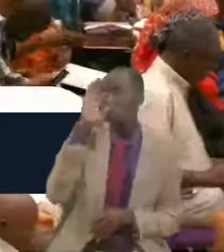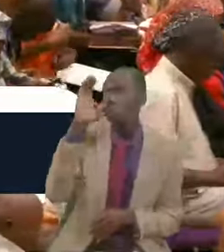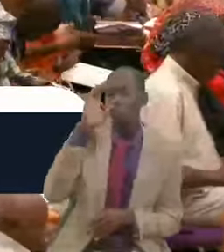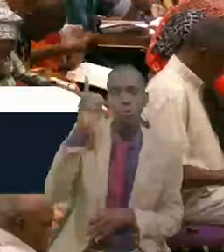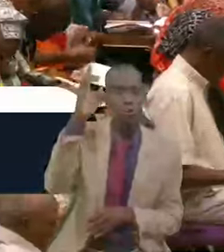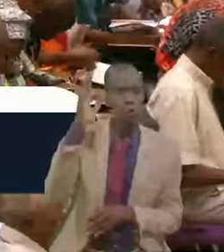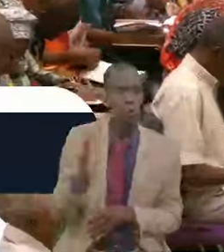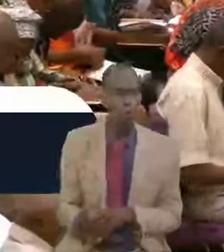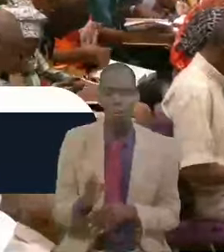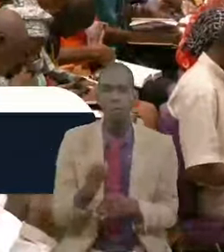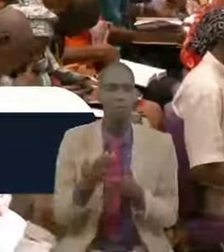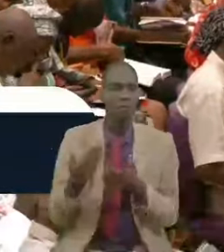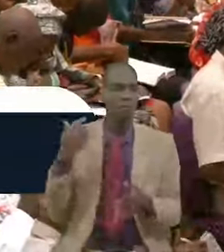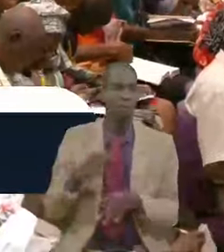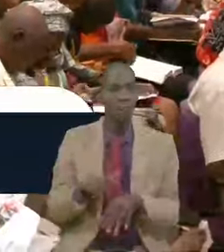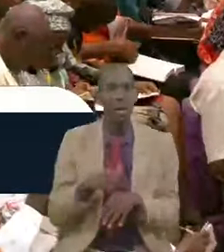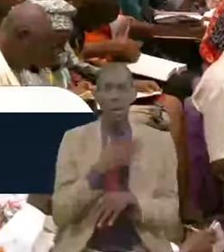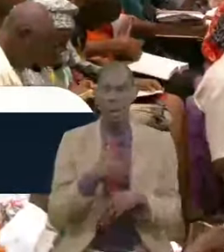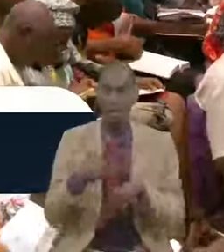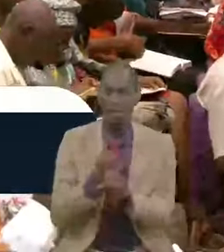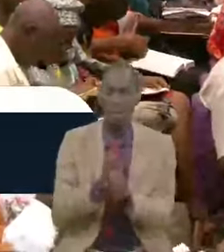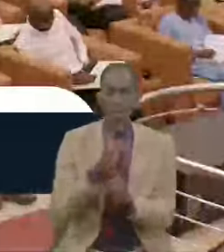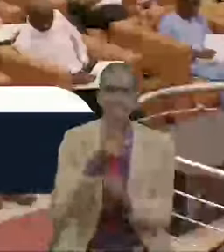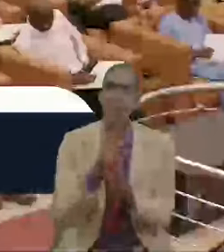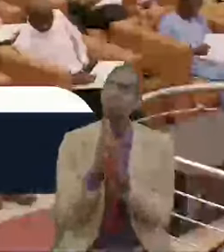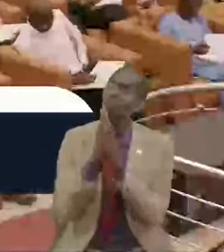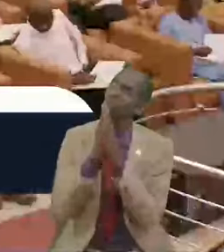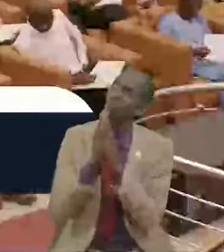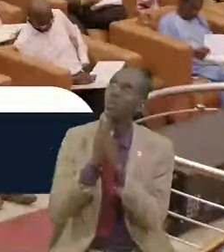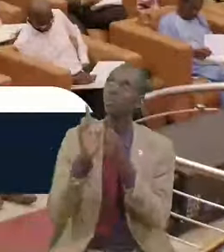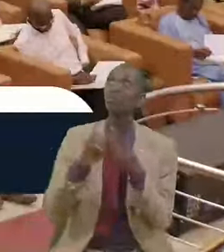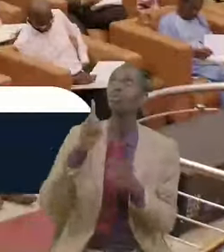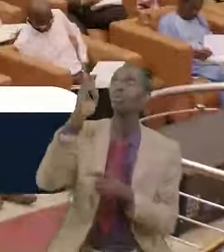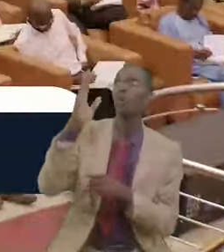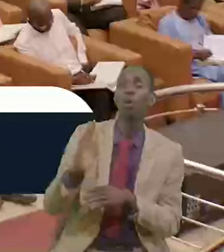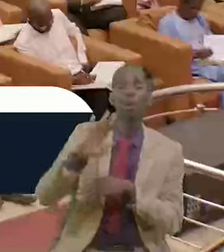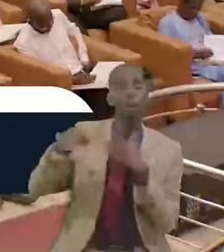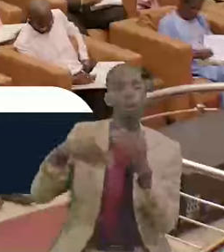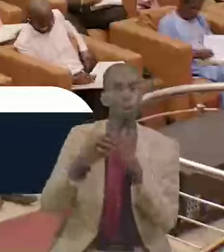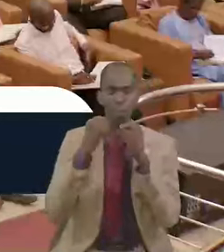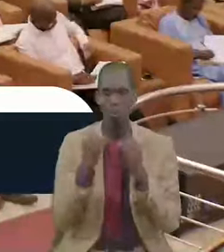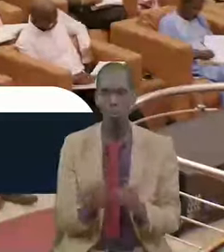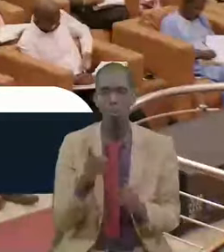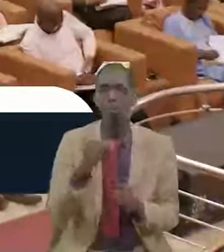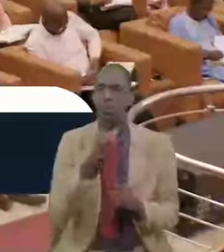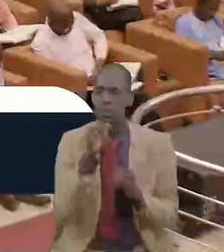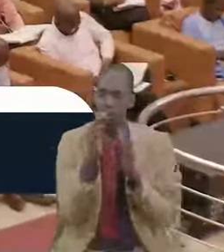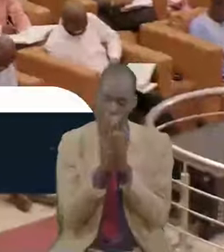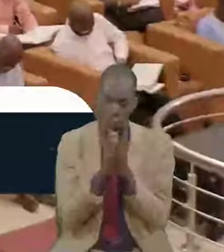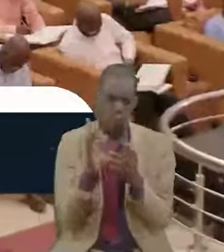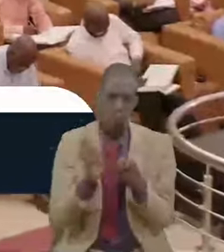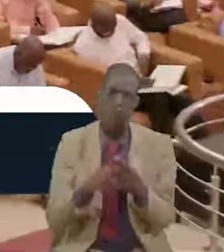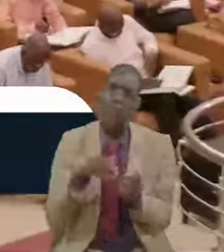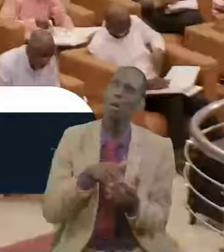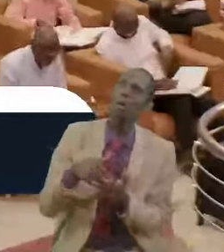Dieu, si tu implores le Tout-Puissant, vous ne priez pas ce soir à un Dieu, vous ne